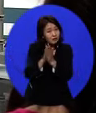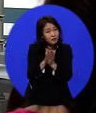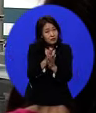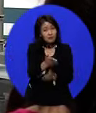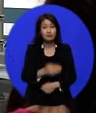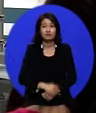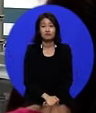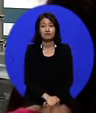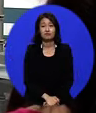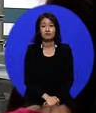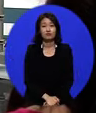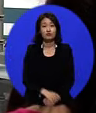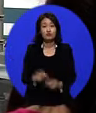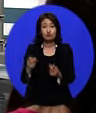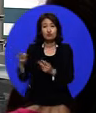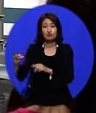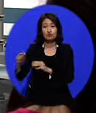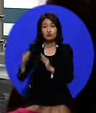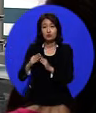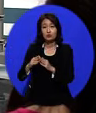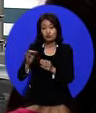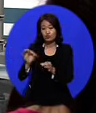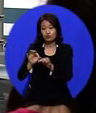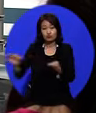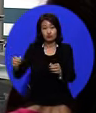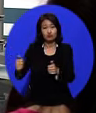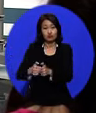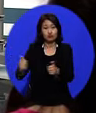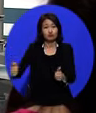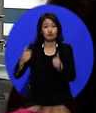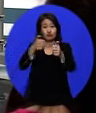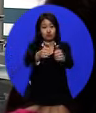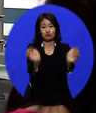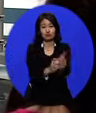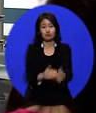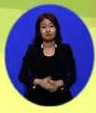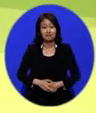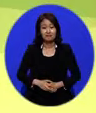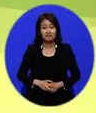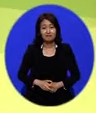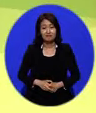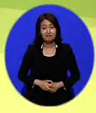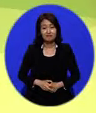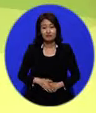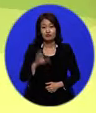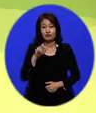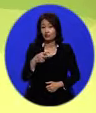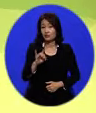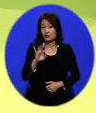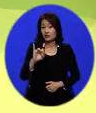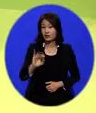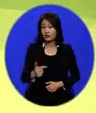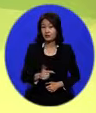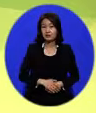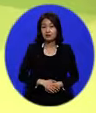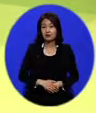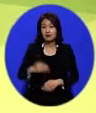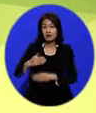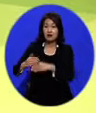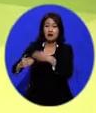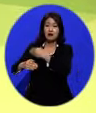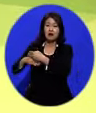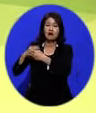네, 두 집이 돈 딱 나눠서 내면 끝. 자, 유대인들은요, 담장하는